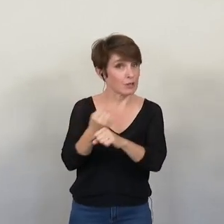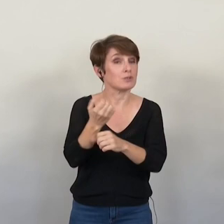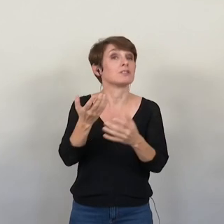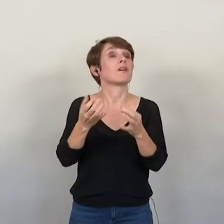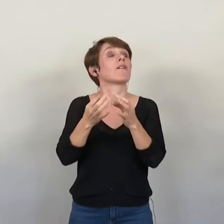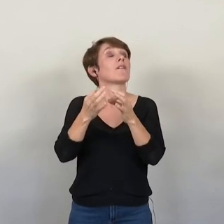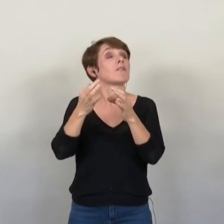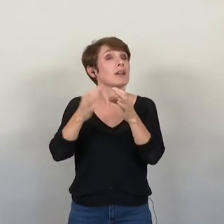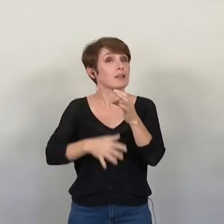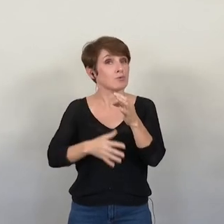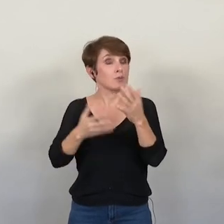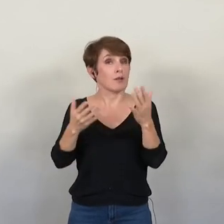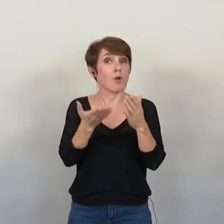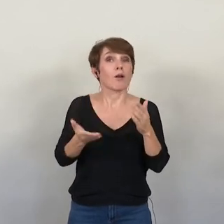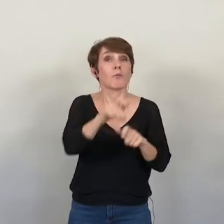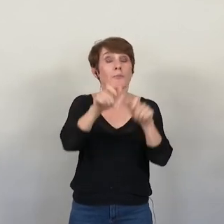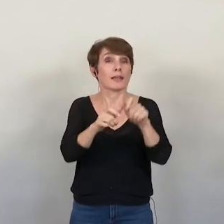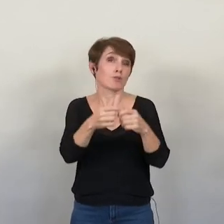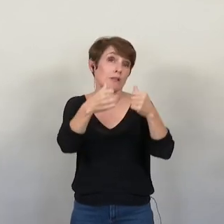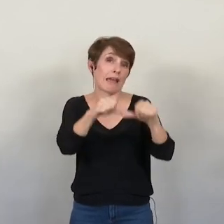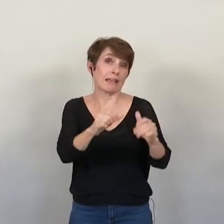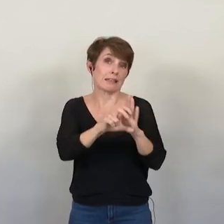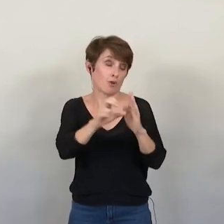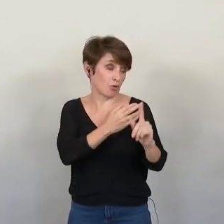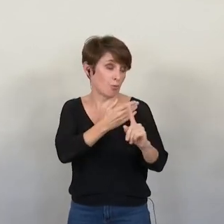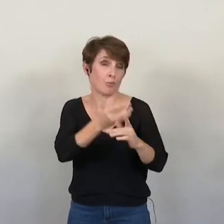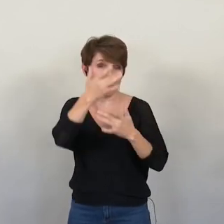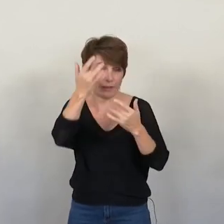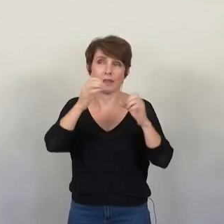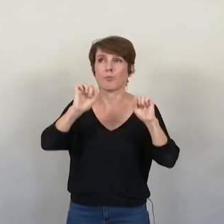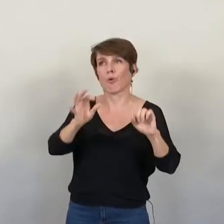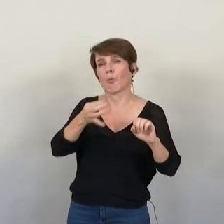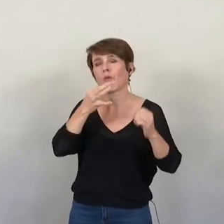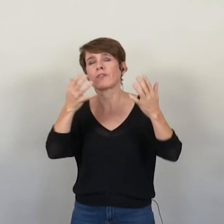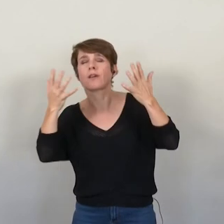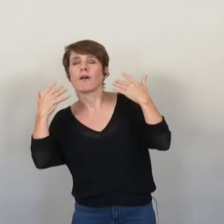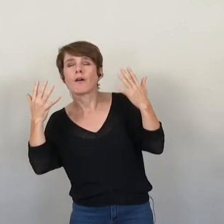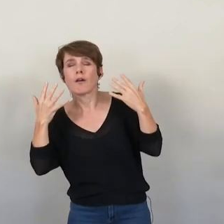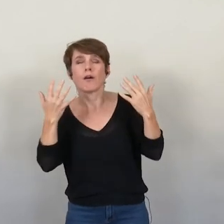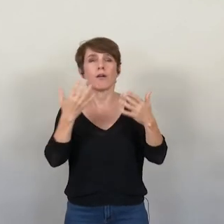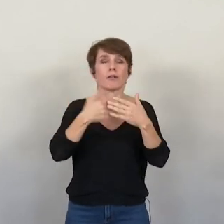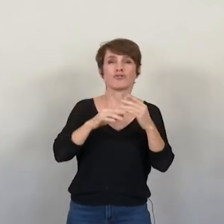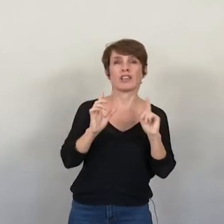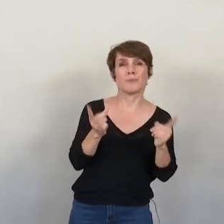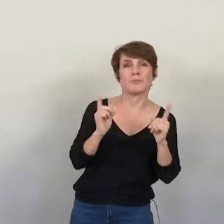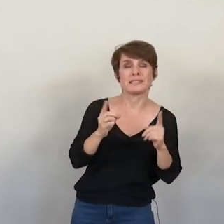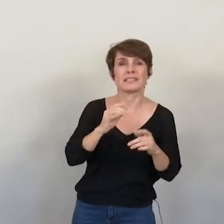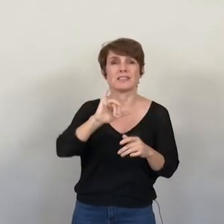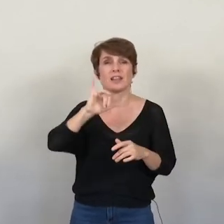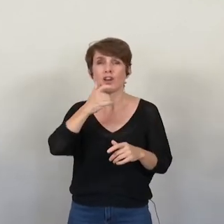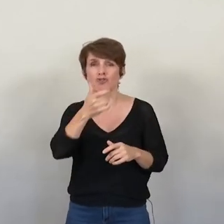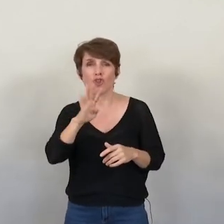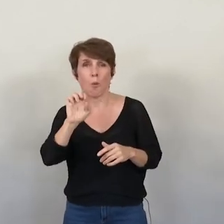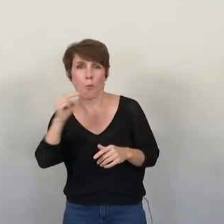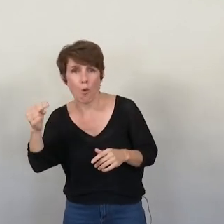ainsi rester en ville de bénéficier de moments de fraîcheur de loisirs de liens que ça soit à la piscine jambron durant les animations de l'été au